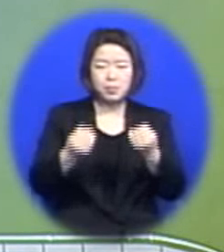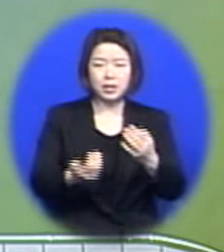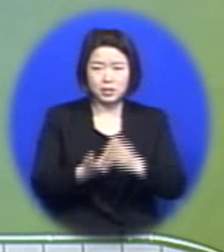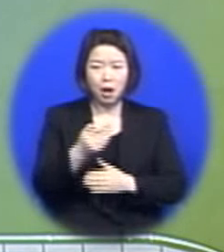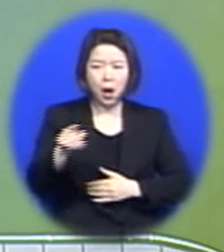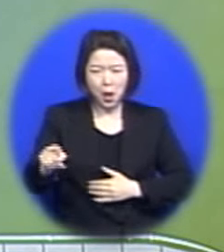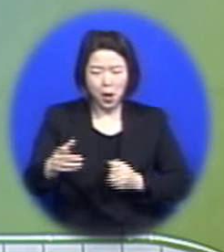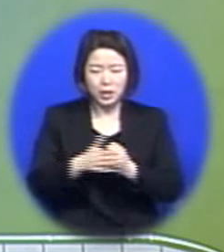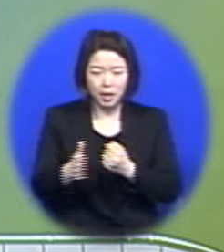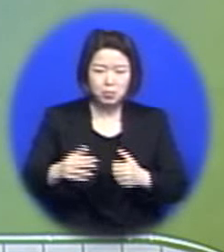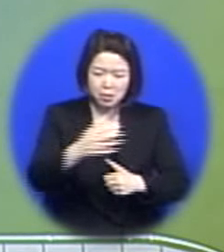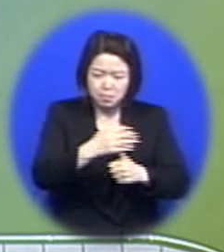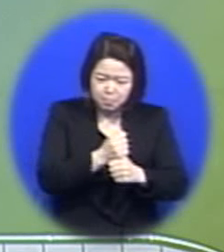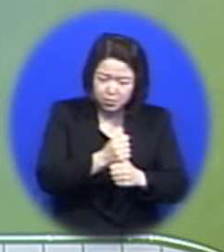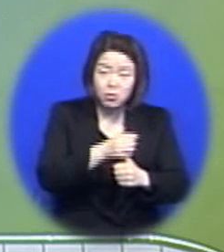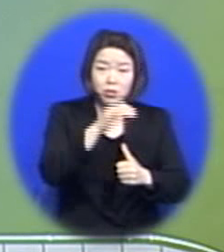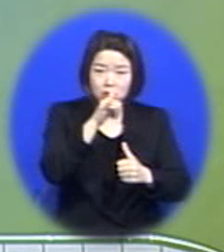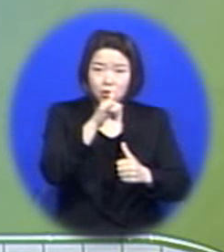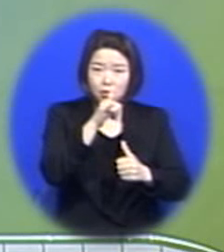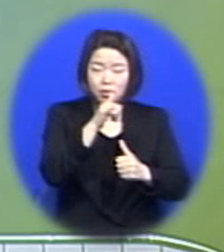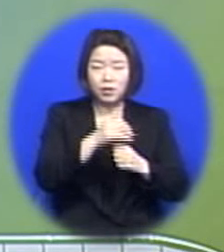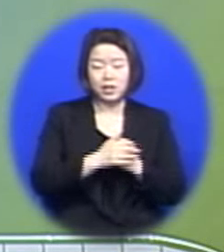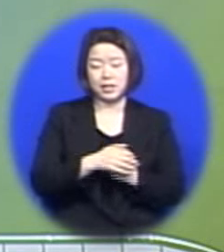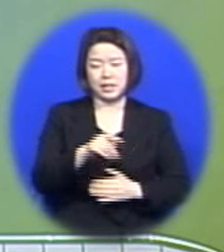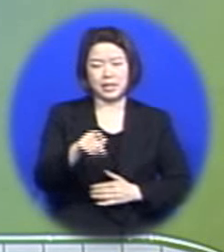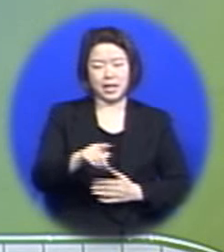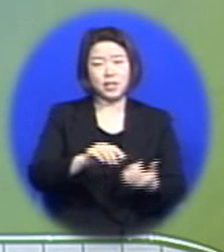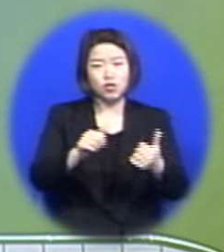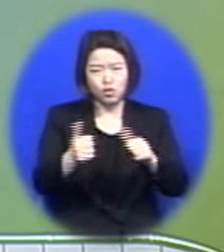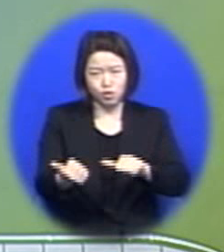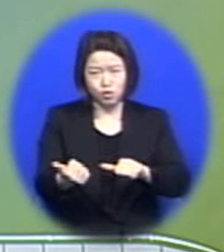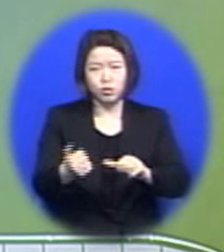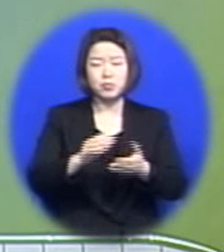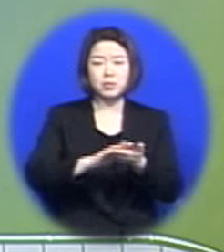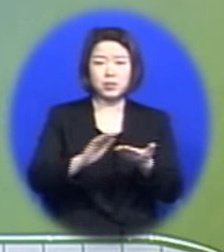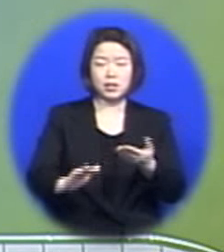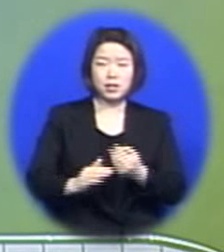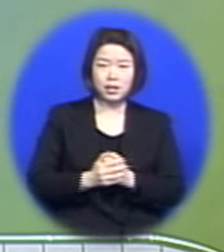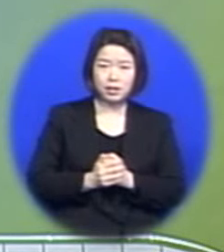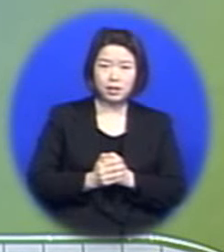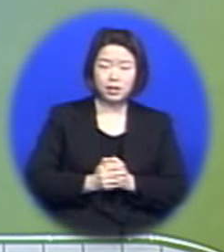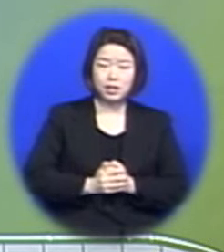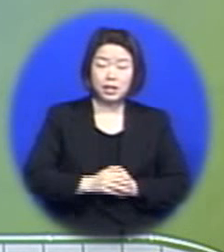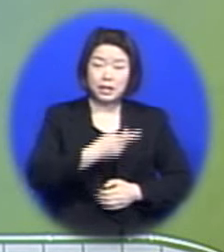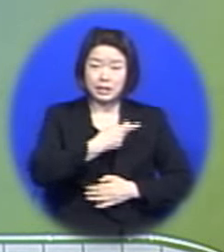때문에 묶여 있는 거고, 그게 죽음입니다. 사도 바울이,